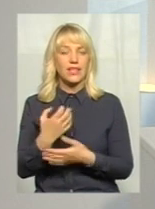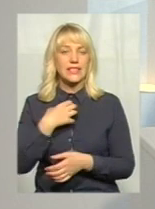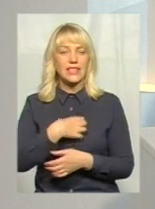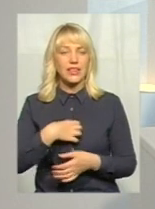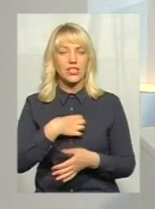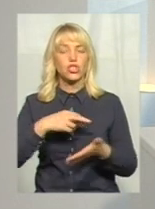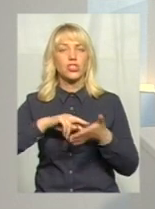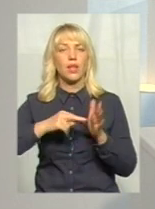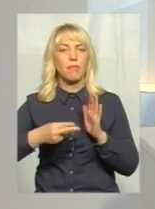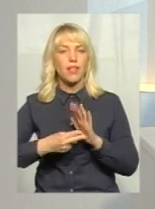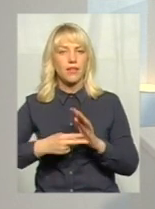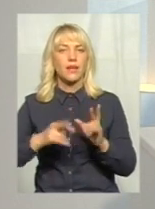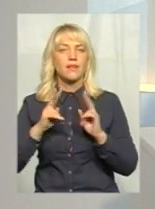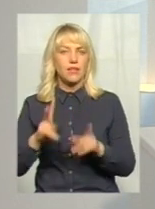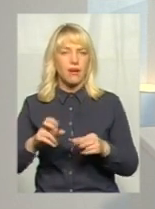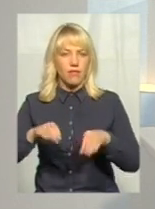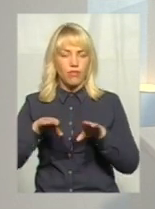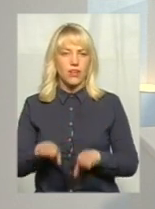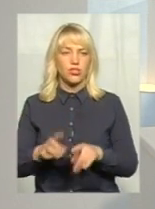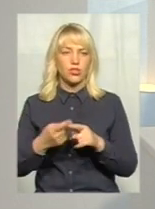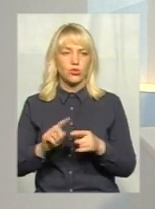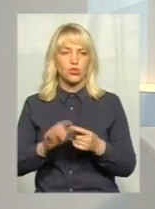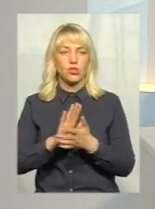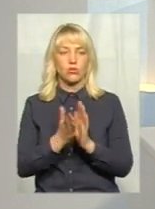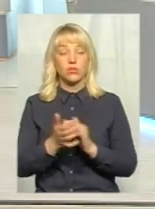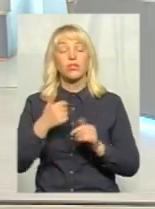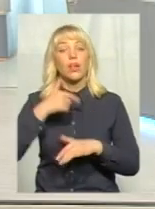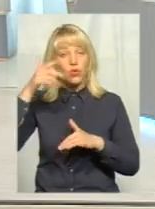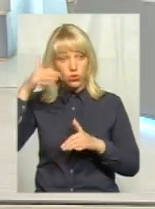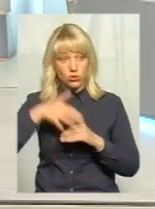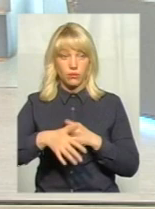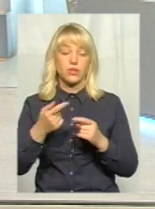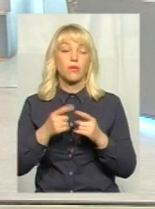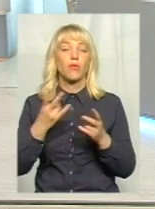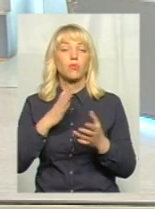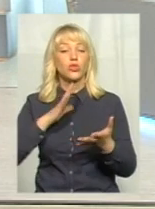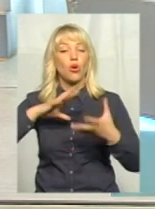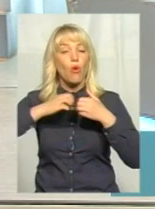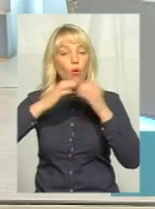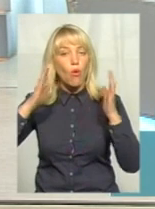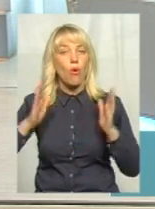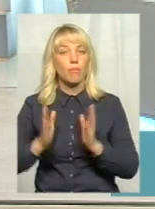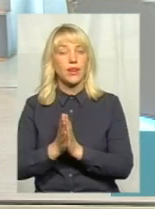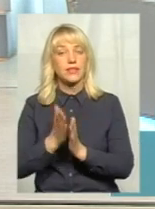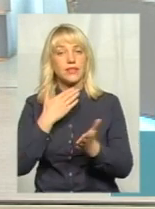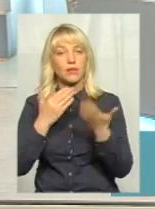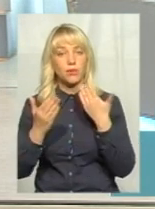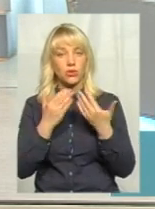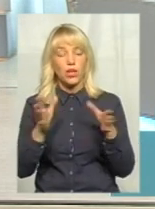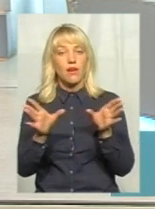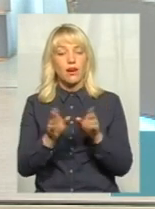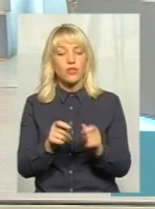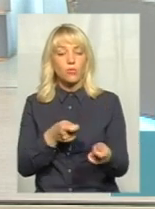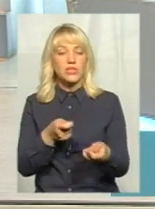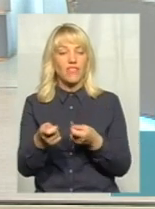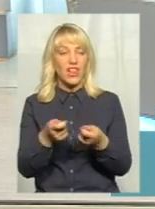щодо того, аби якось вирішити цю ситуацію? Я розумію, що це має бути комплексний підхід разом з владними структурами.